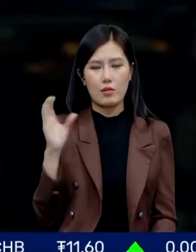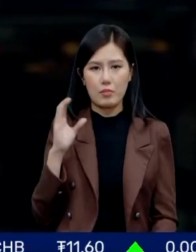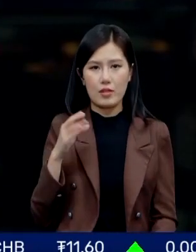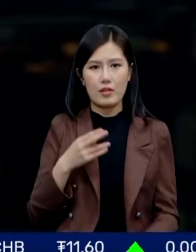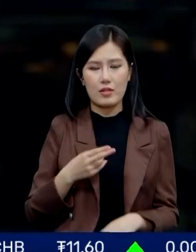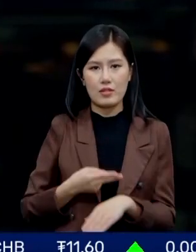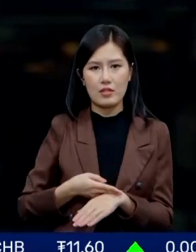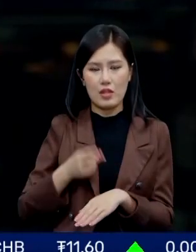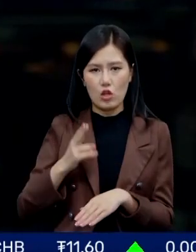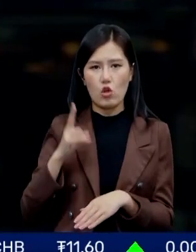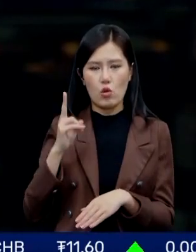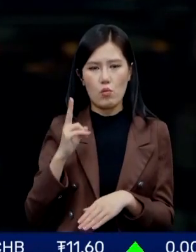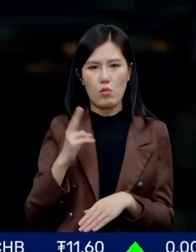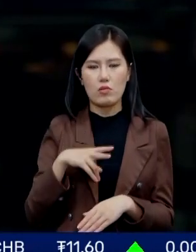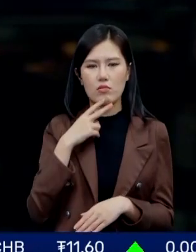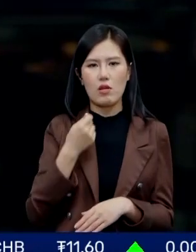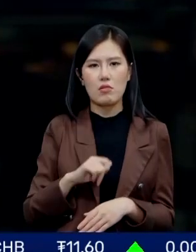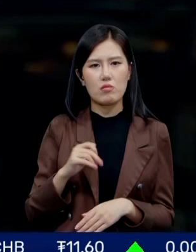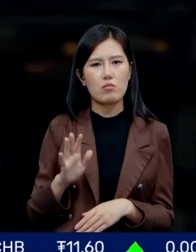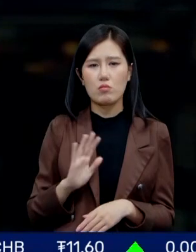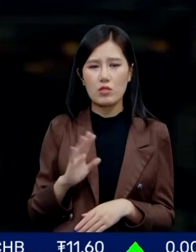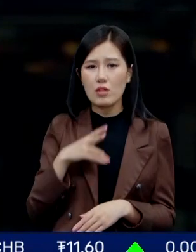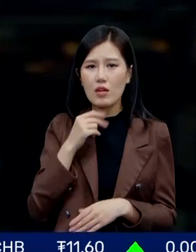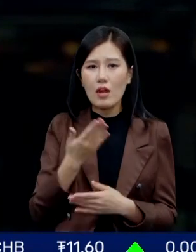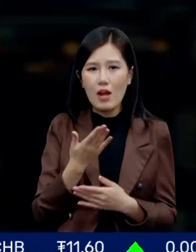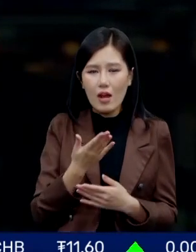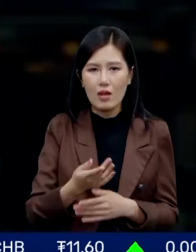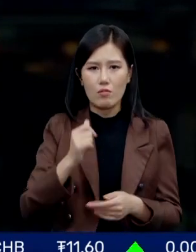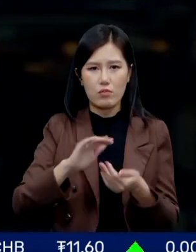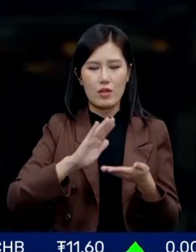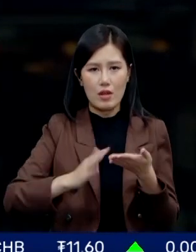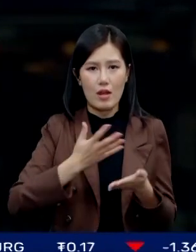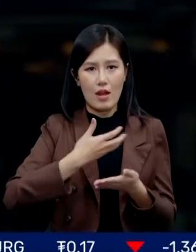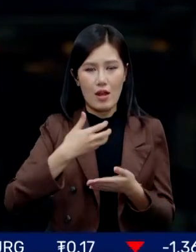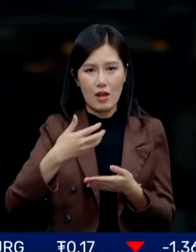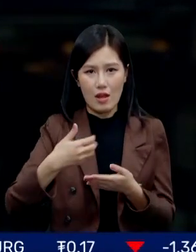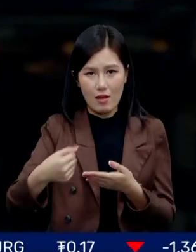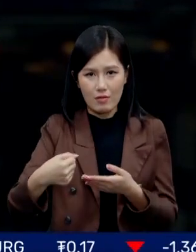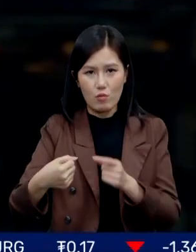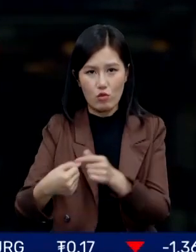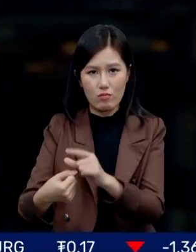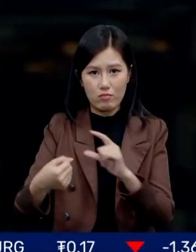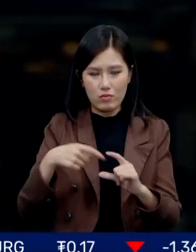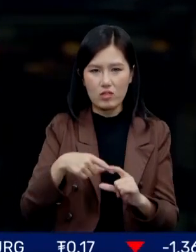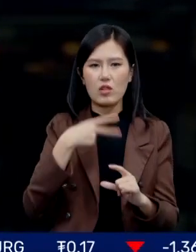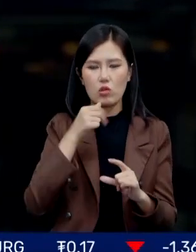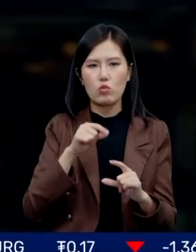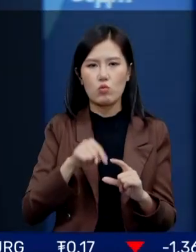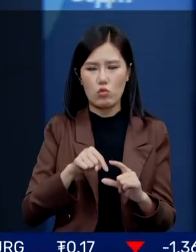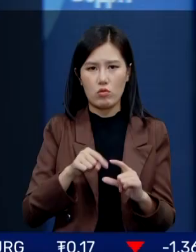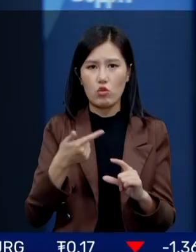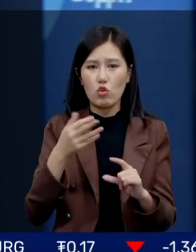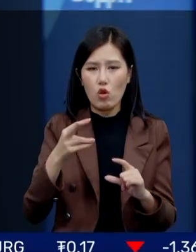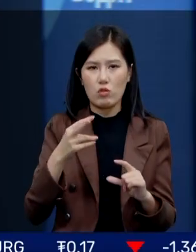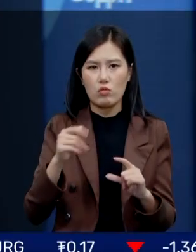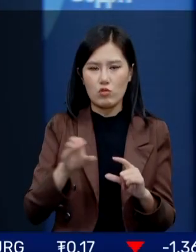юм уу компани тавьдаг уу эцсийн хэрэглэгч өөрөө тэр хүнд цалин тавьдаг. Тэгэхээр хэрэглэгч маш сайн хүндэтгэх хэрэгтэй сэтгэл ханамжтай байх хэрэгтэй. За